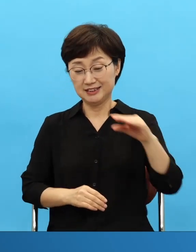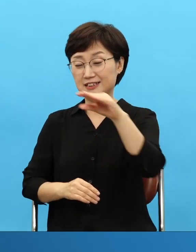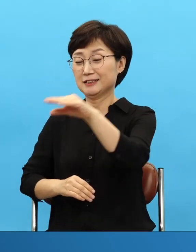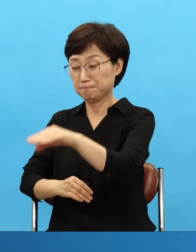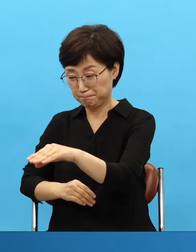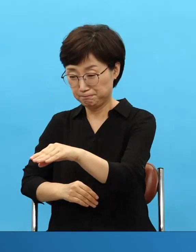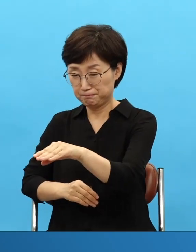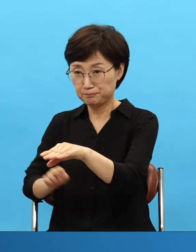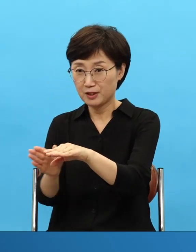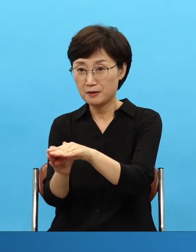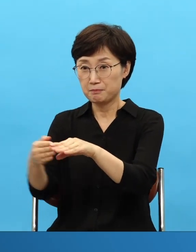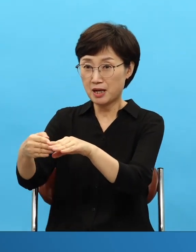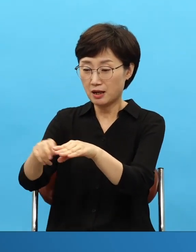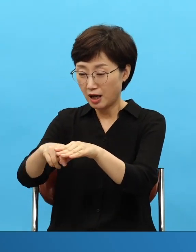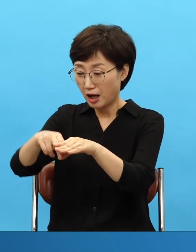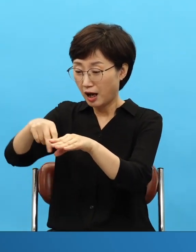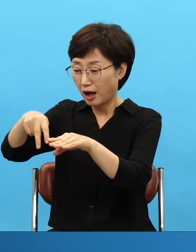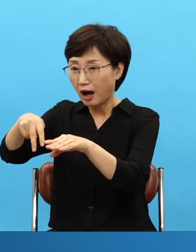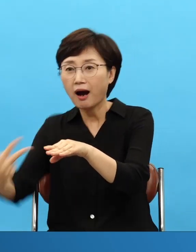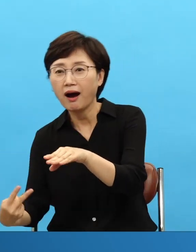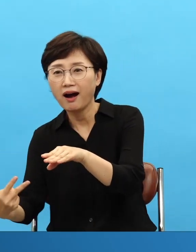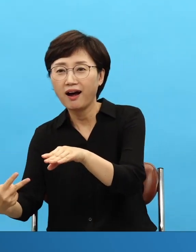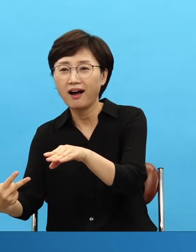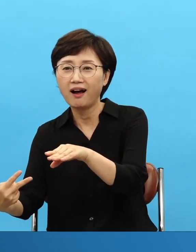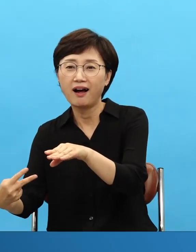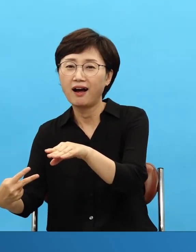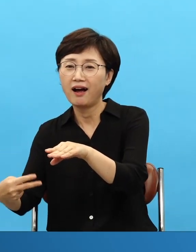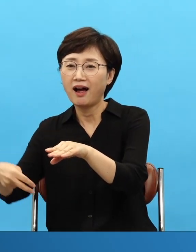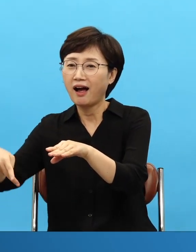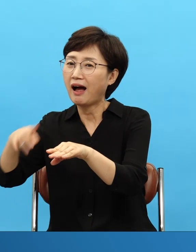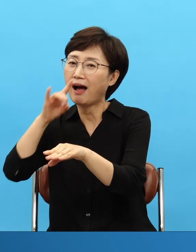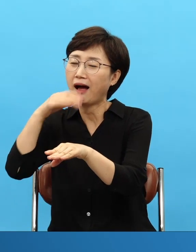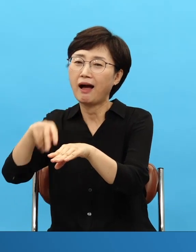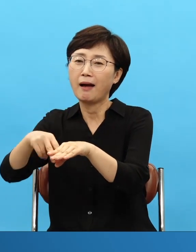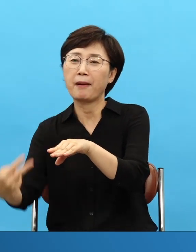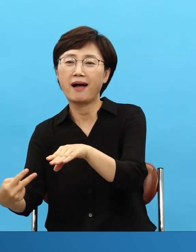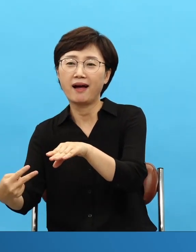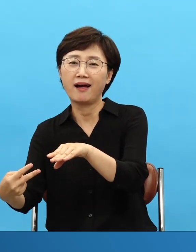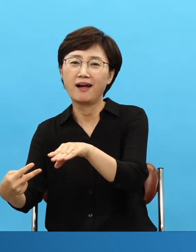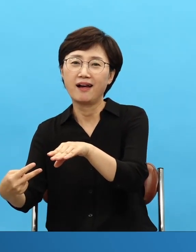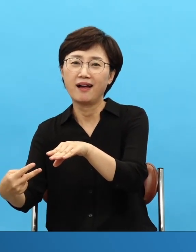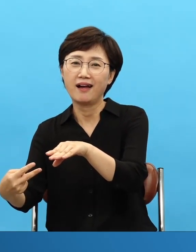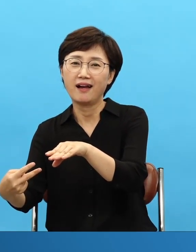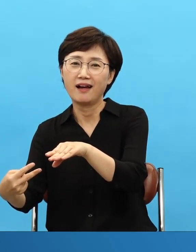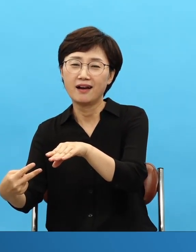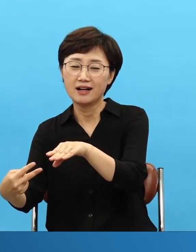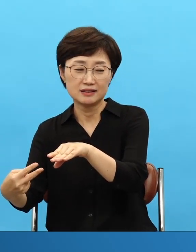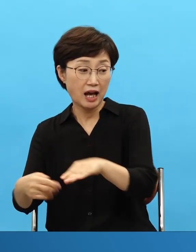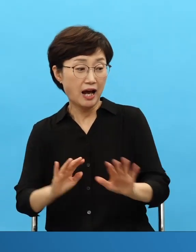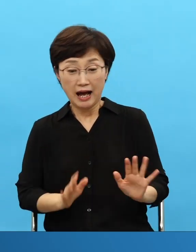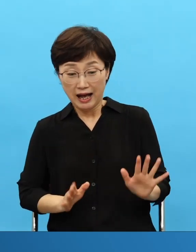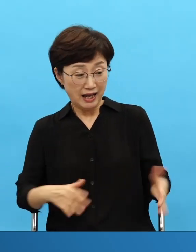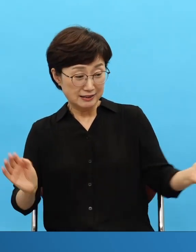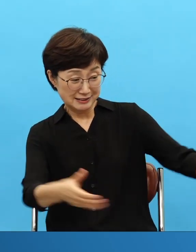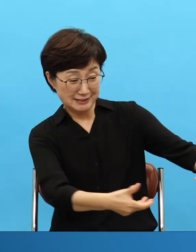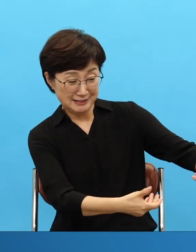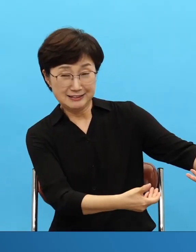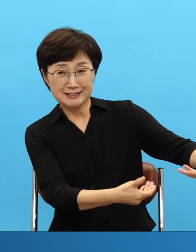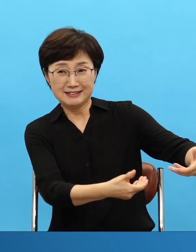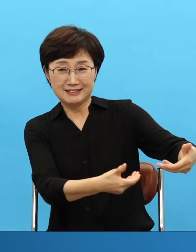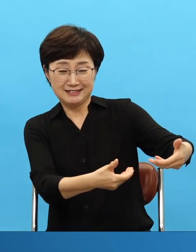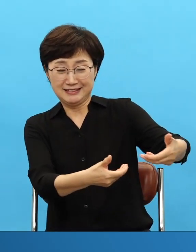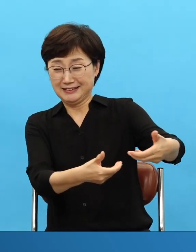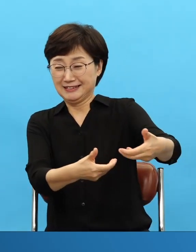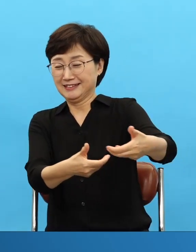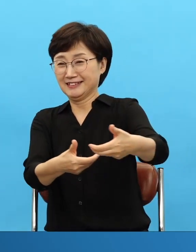everything had to 갑자기. stand still for me to leave the car, but it was almost as if everything was in constant movement. 그래서 비서가 부축해서 데리고 갔다니까. And so my secretaries